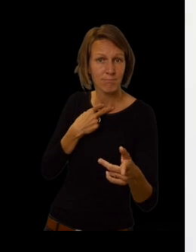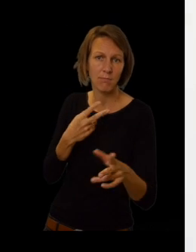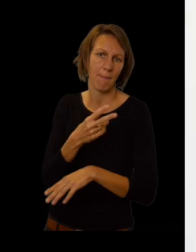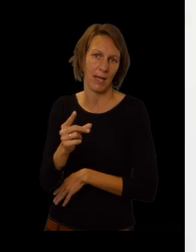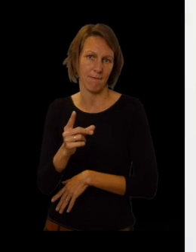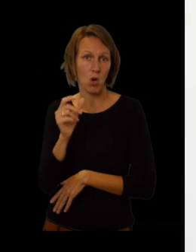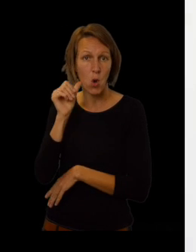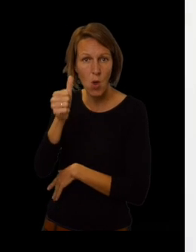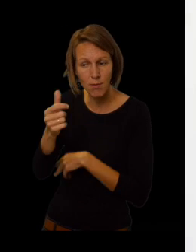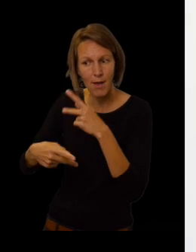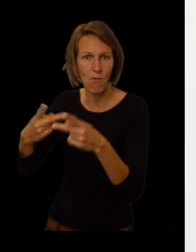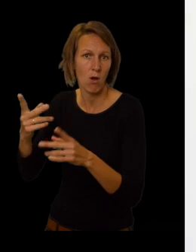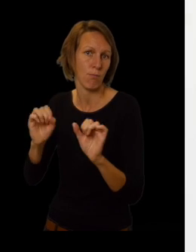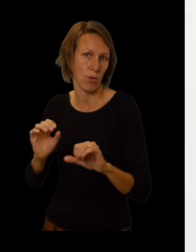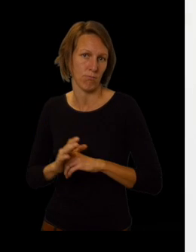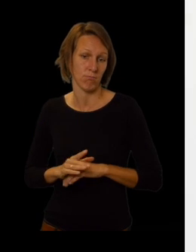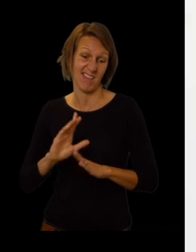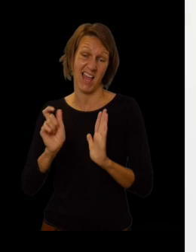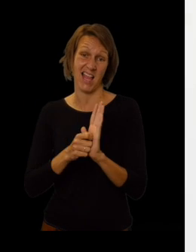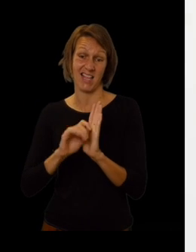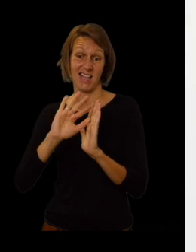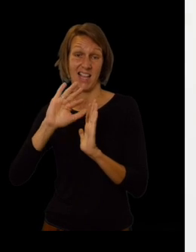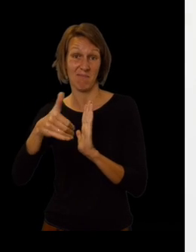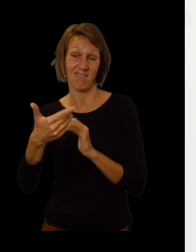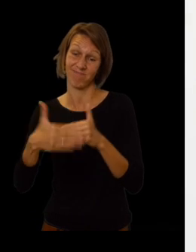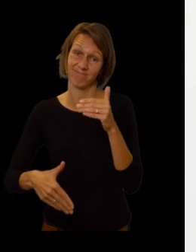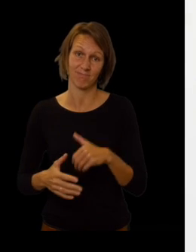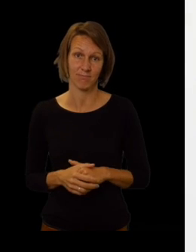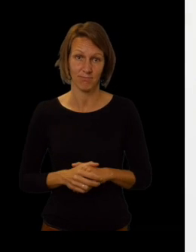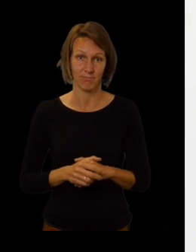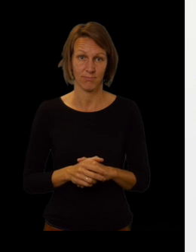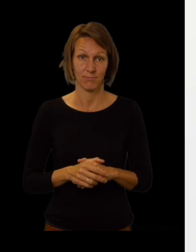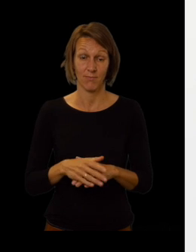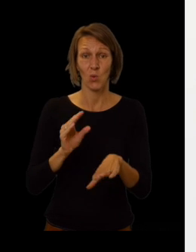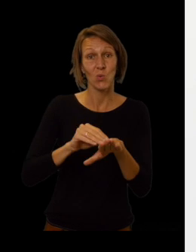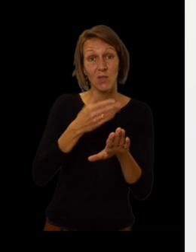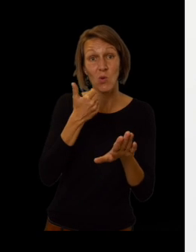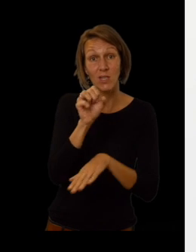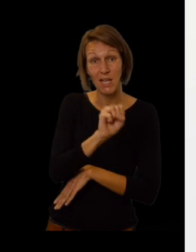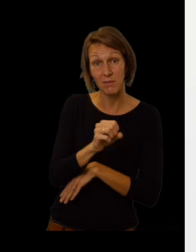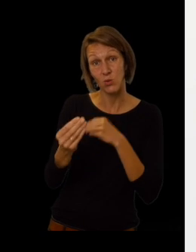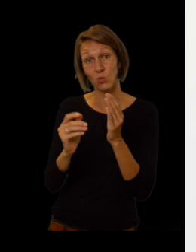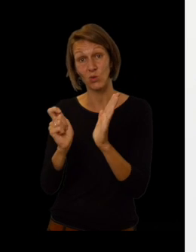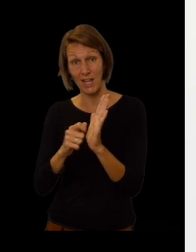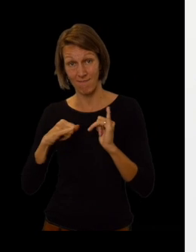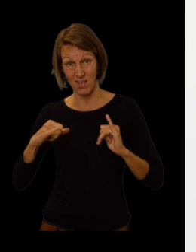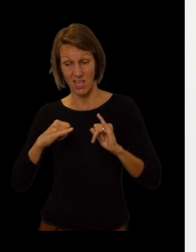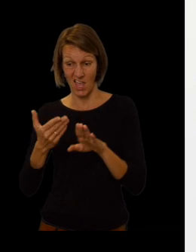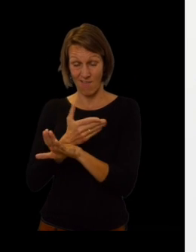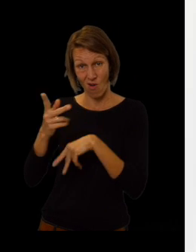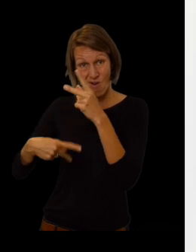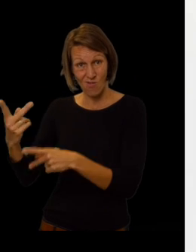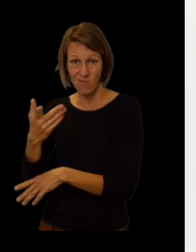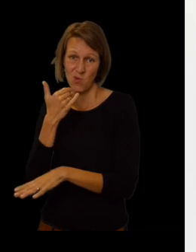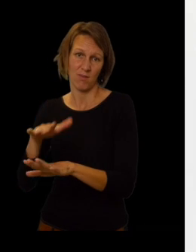Un empêchement, ce n'est pas grave. Postez l'enveloppe le lendemain au plus tard. Un conseil, évitez de la poster un samedi ou la veille d'un jour